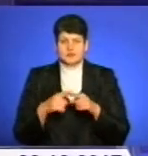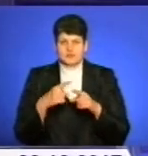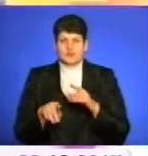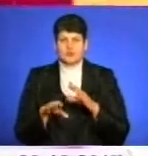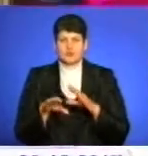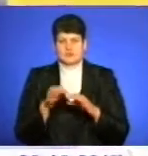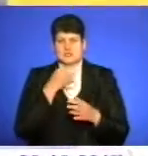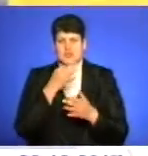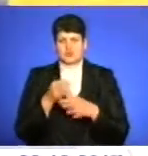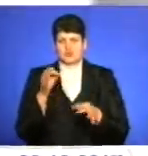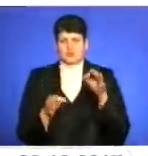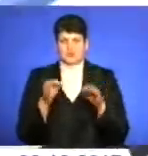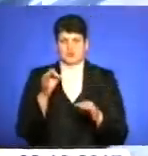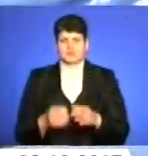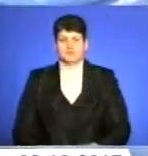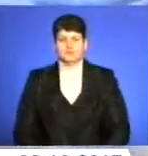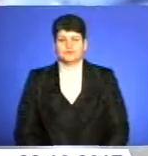суд.